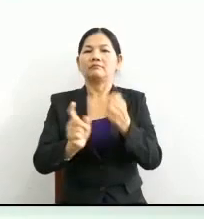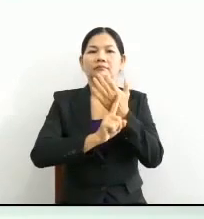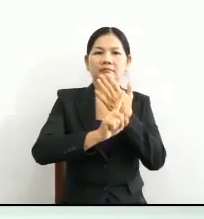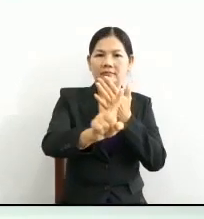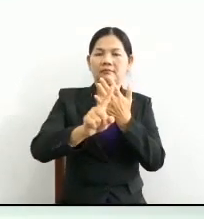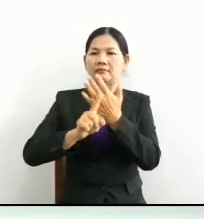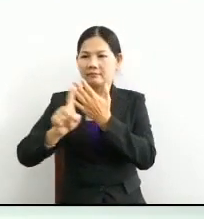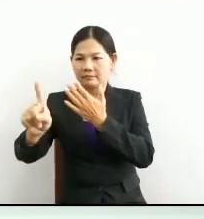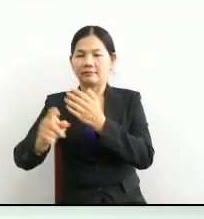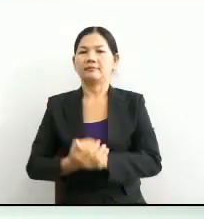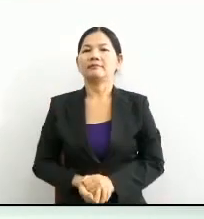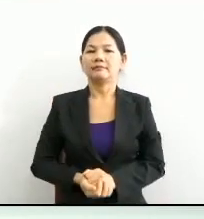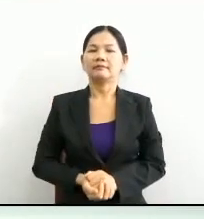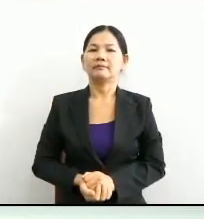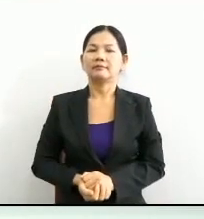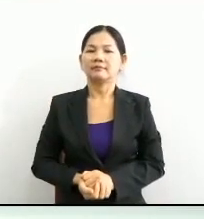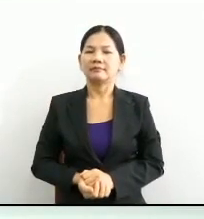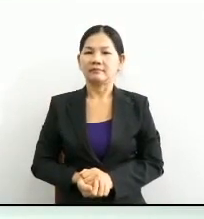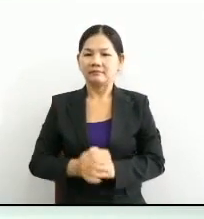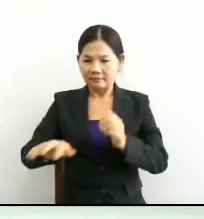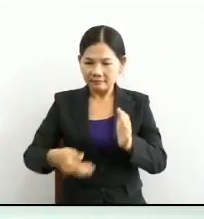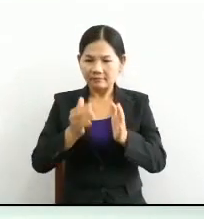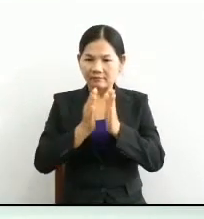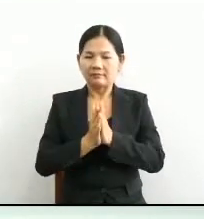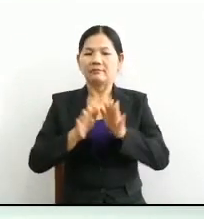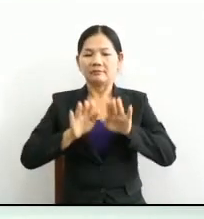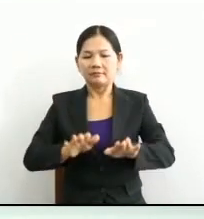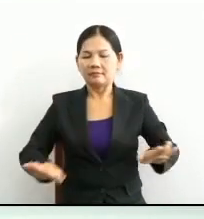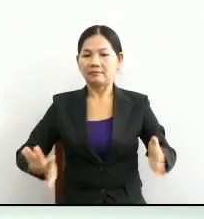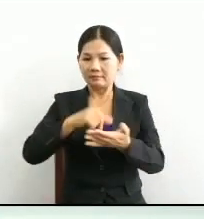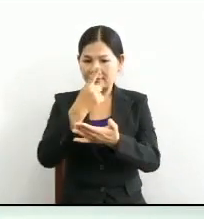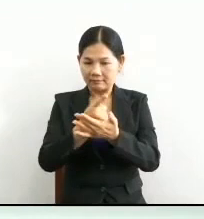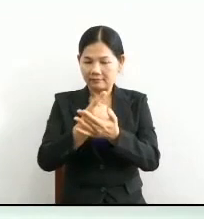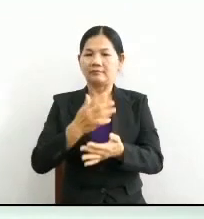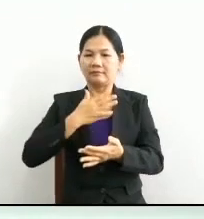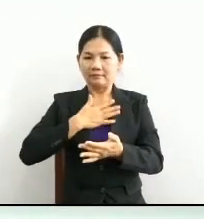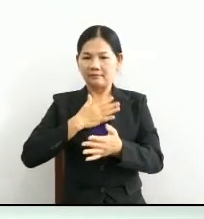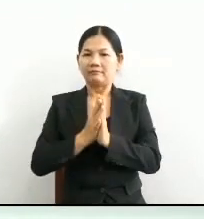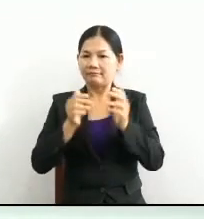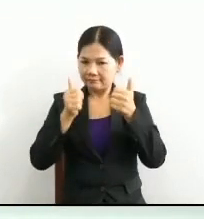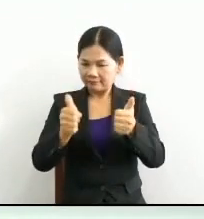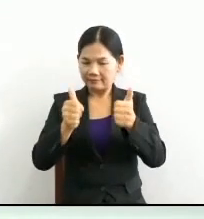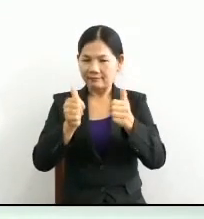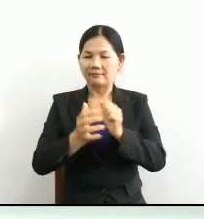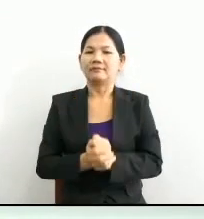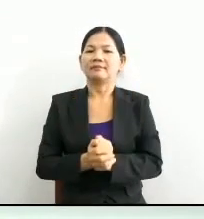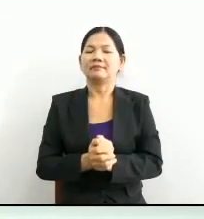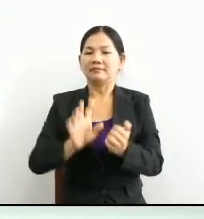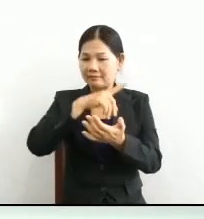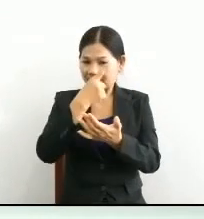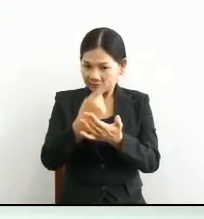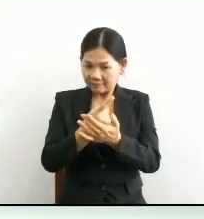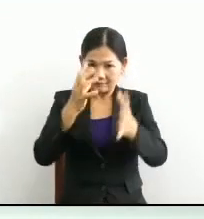tới chính từ cài cha hai nè cô ở con chơi lắm nè để con cho rôm riêng chỉ mùi nè cô ba giang là ở xa cho